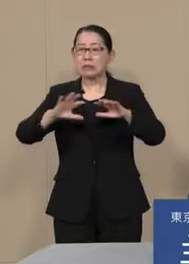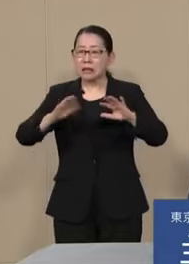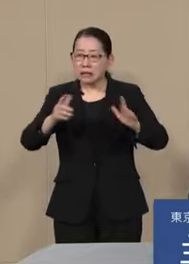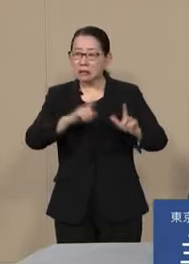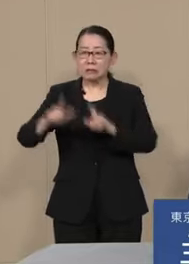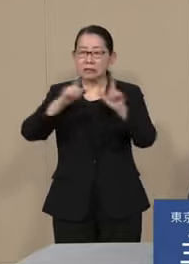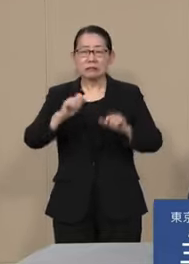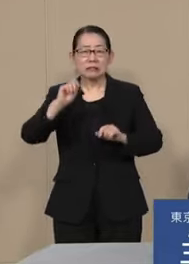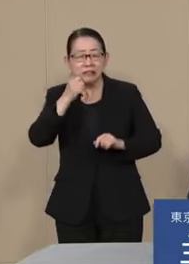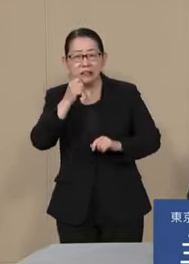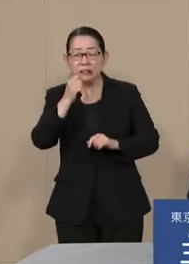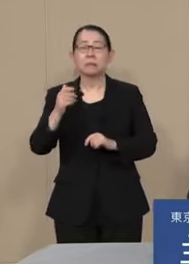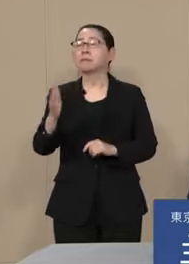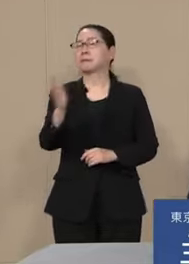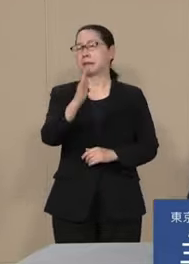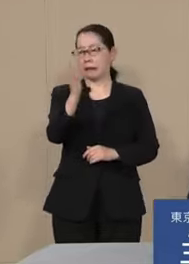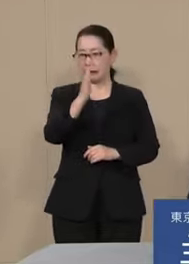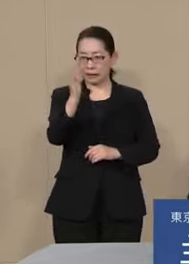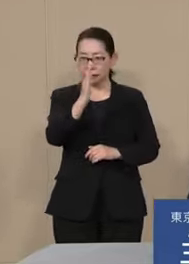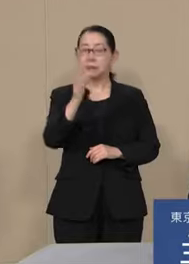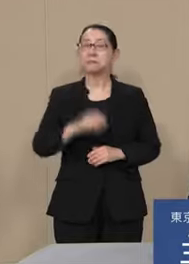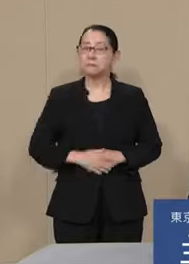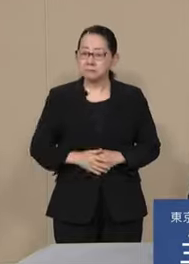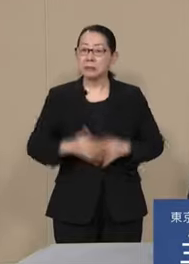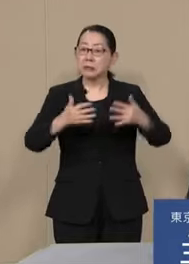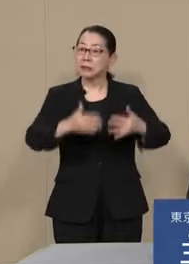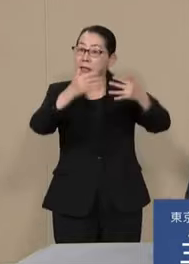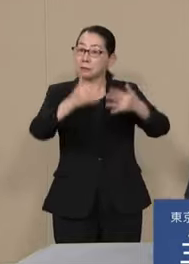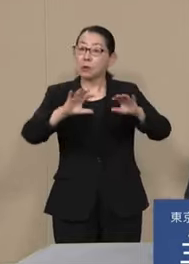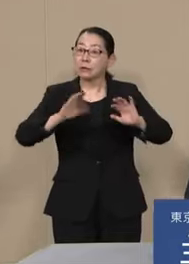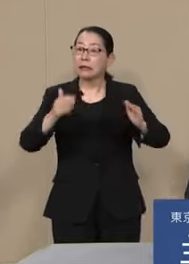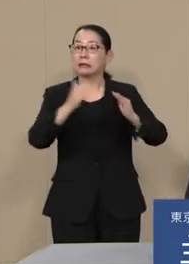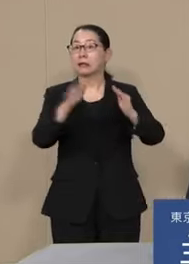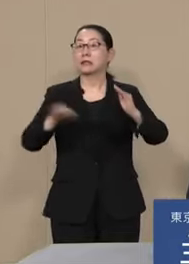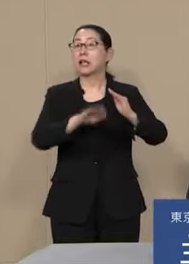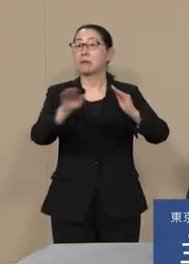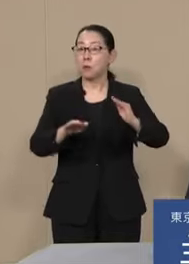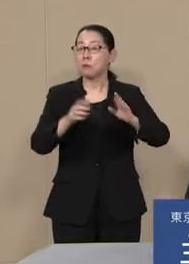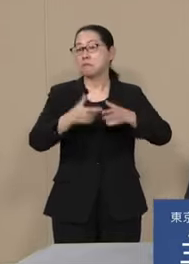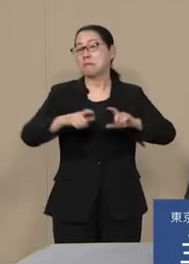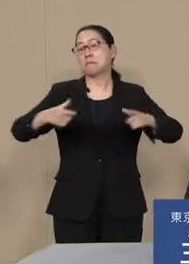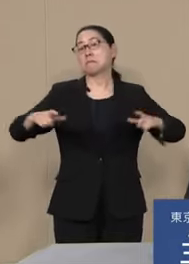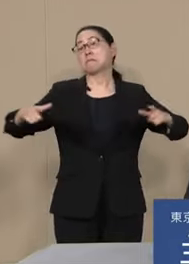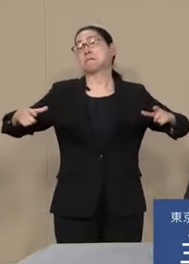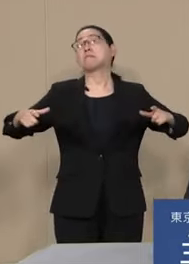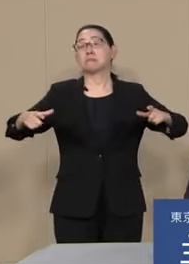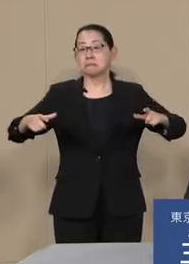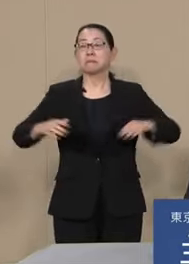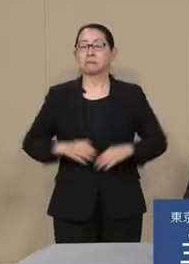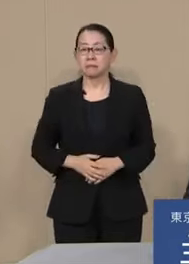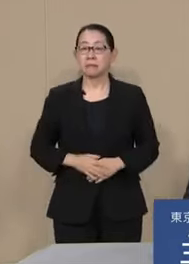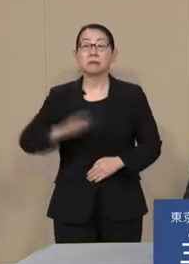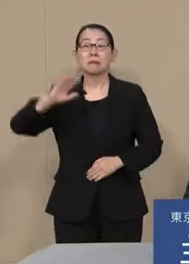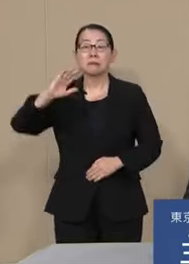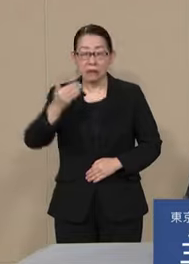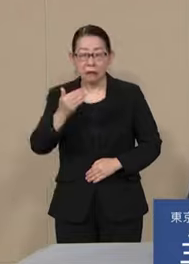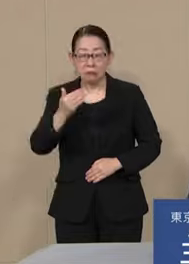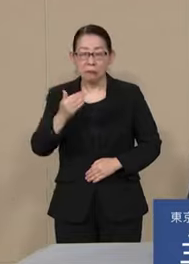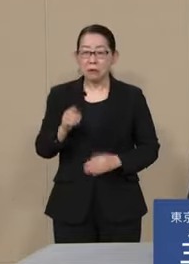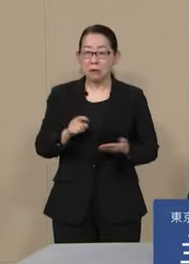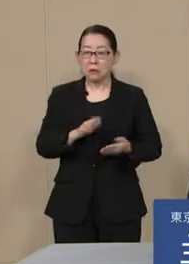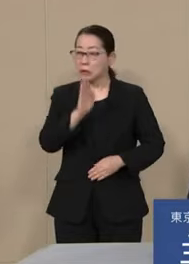えません現にテレビを持たない世代も年々増えていますそれに関わらず無駄な電波を